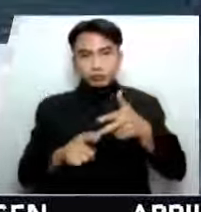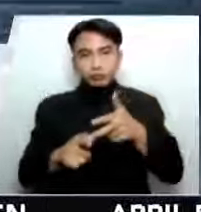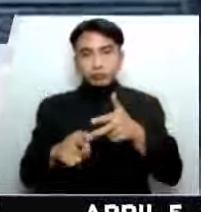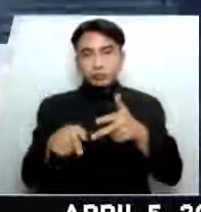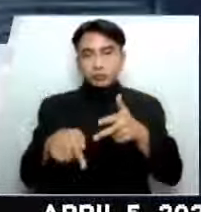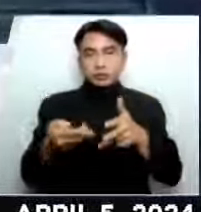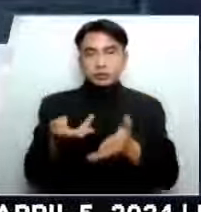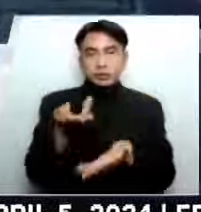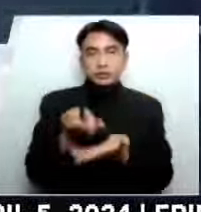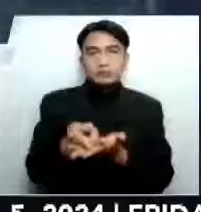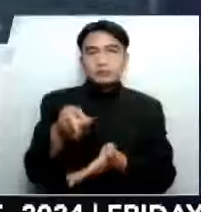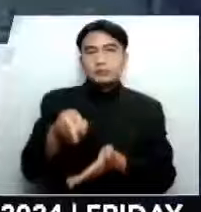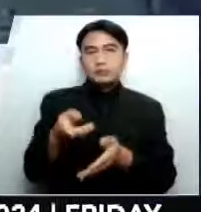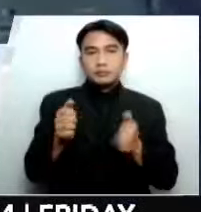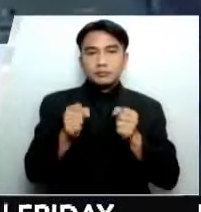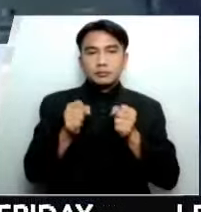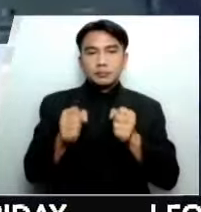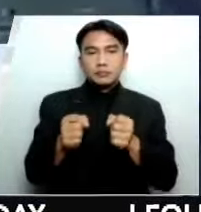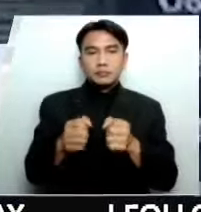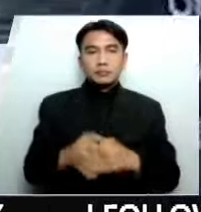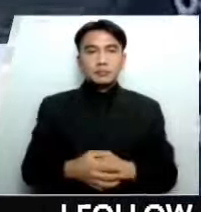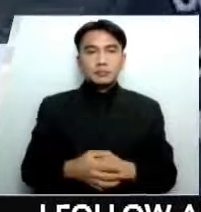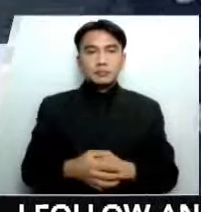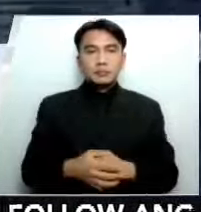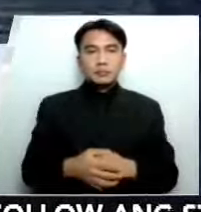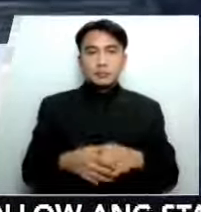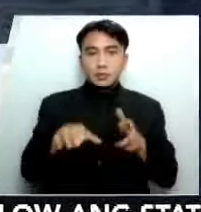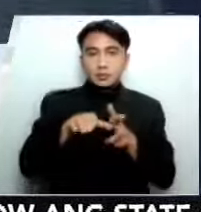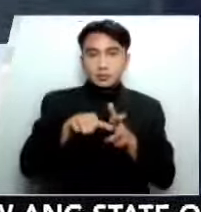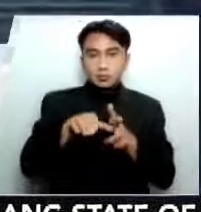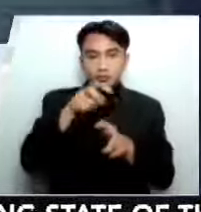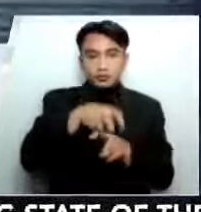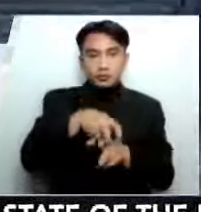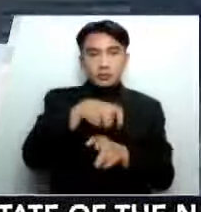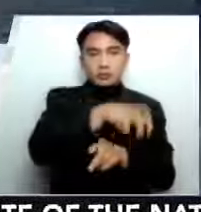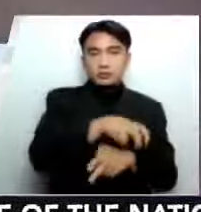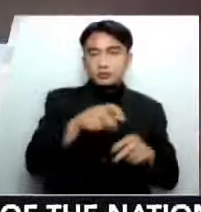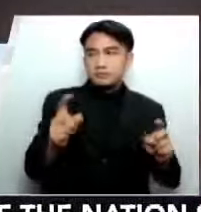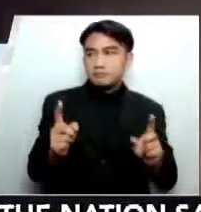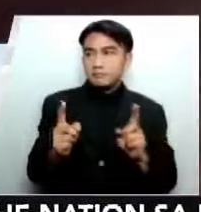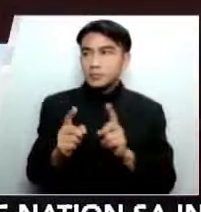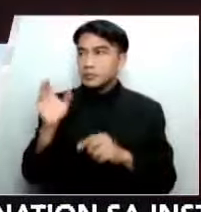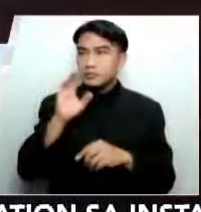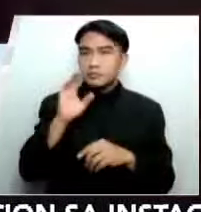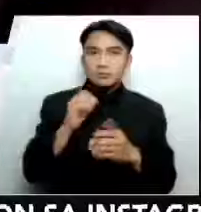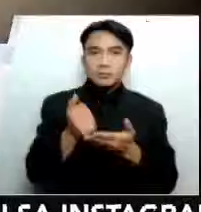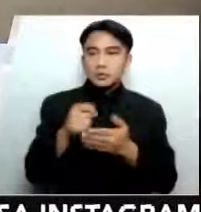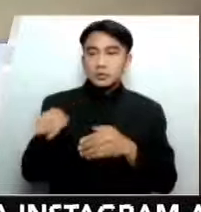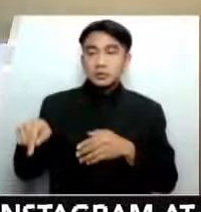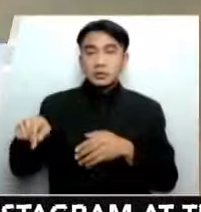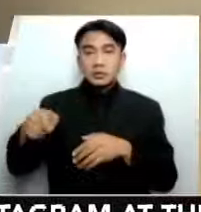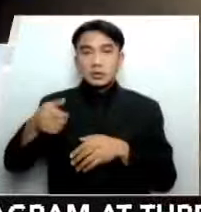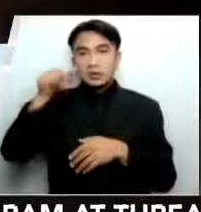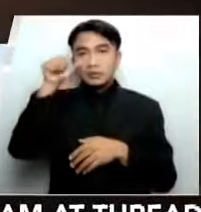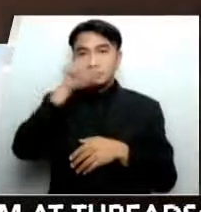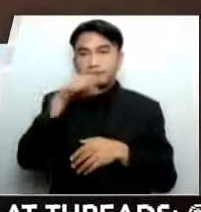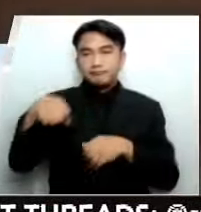kalsada. Bumaba ang pasahero ng tricycle at humingi ng tulong. Lasing ang rider ng motor ayon sa mga